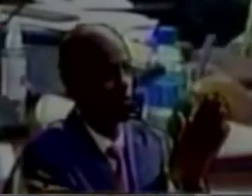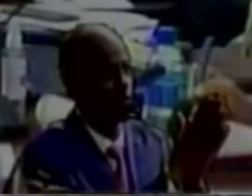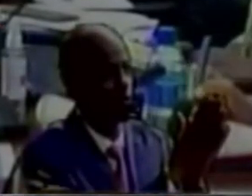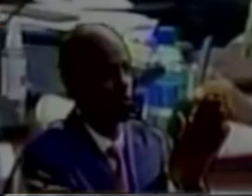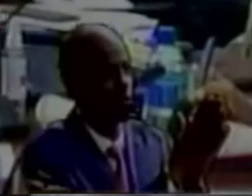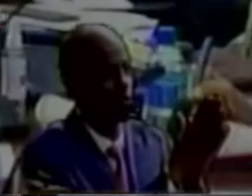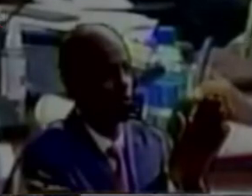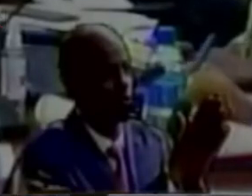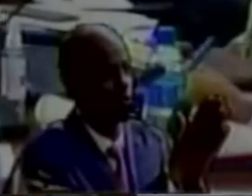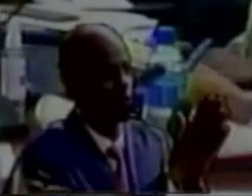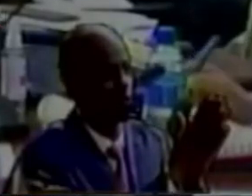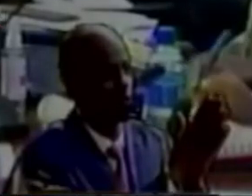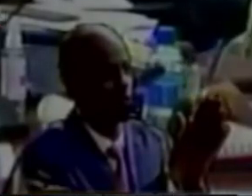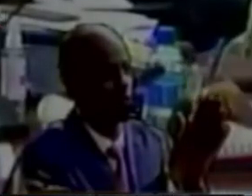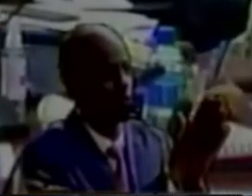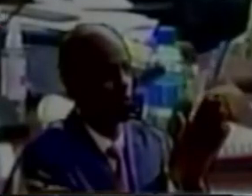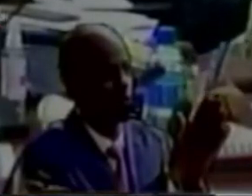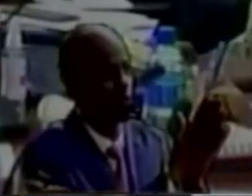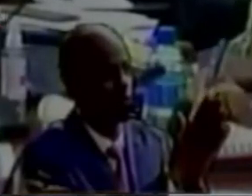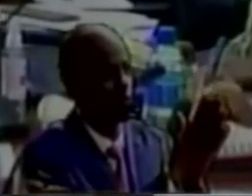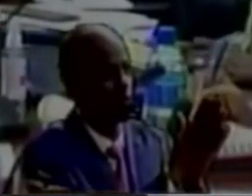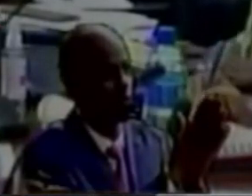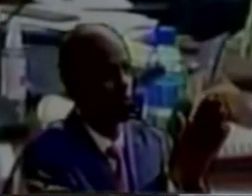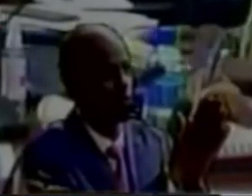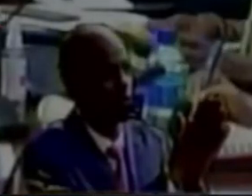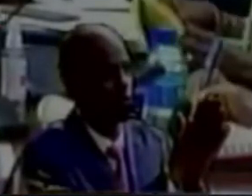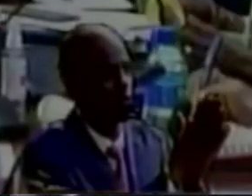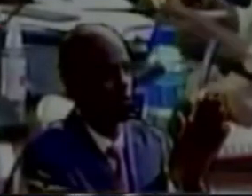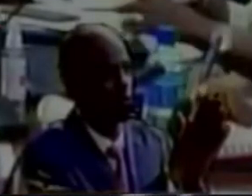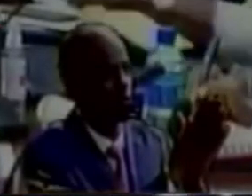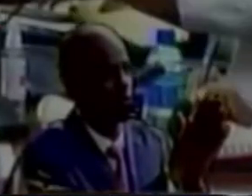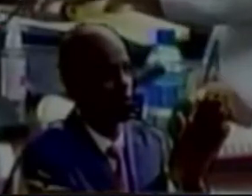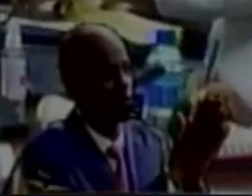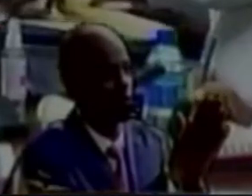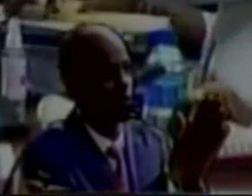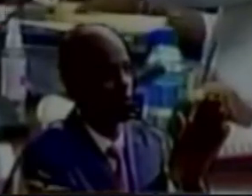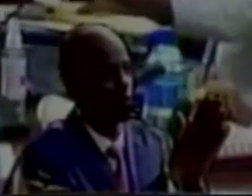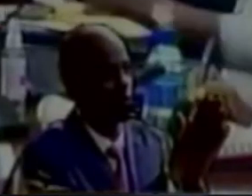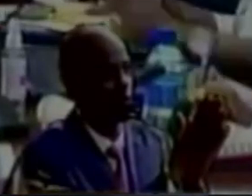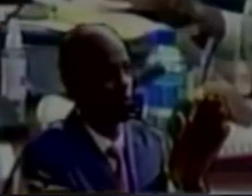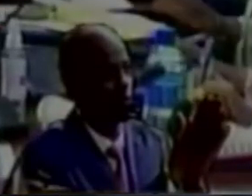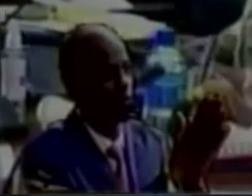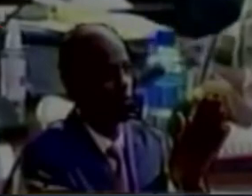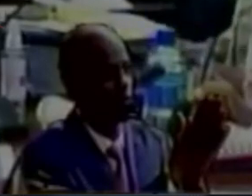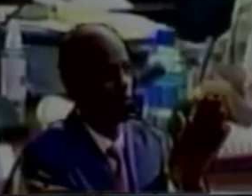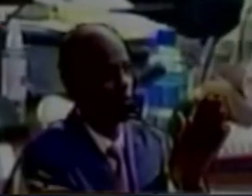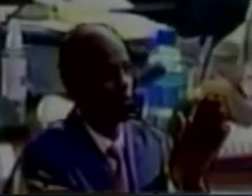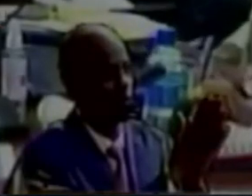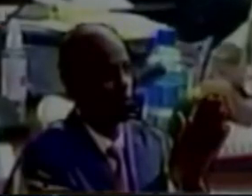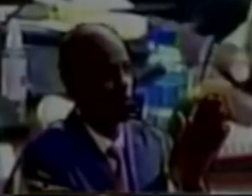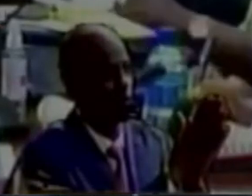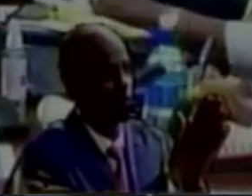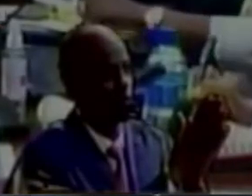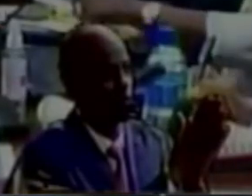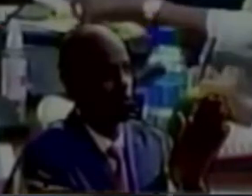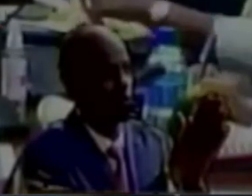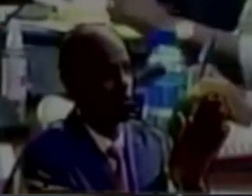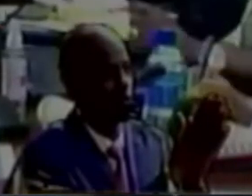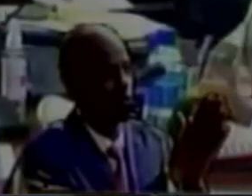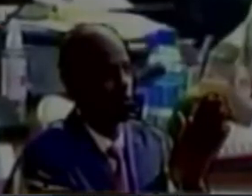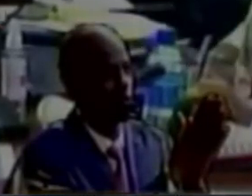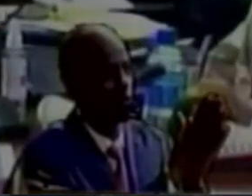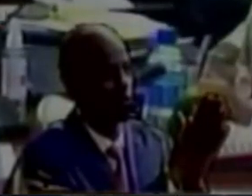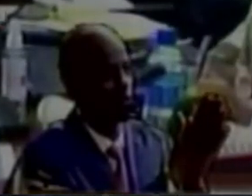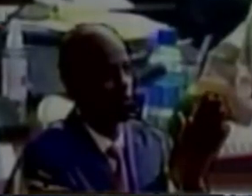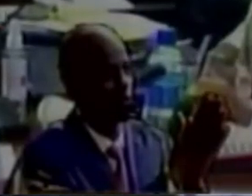Nous avons fait un premier exercice d'évaluation des financements qui pourraient être immédiatement disponibles. Donc nous avons